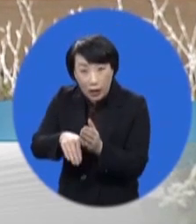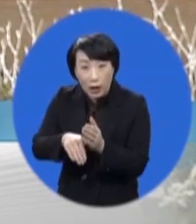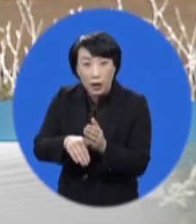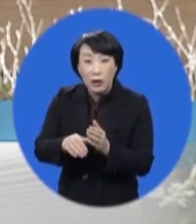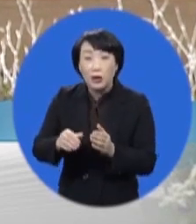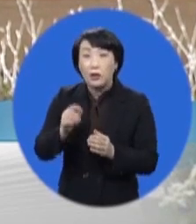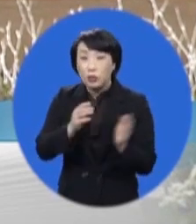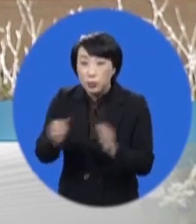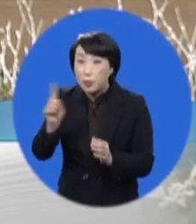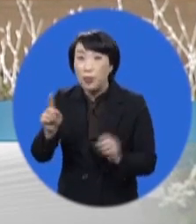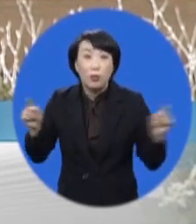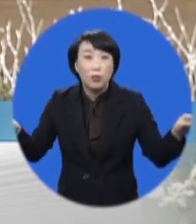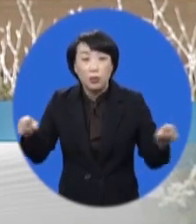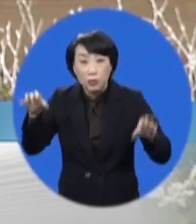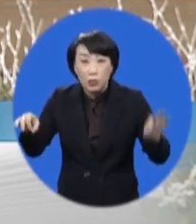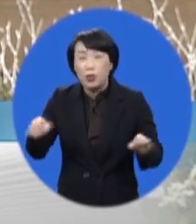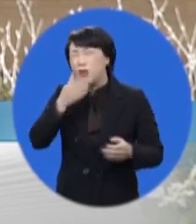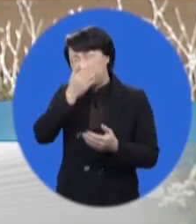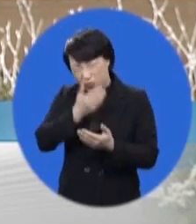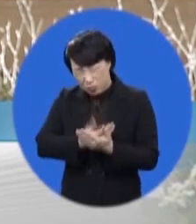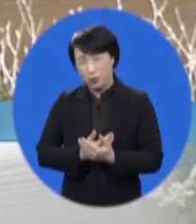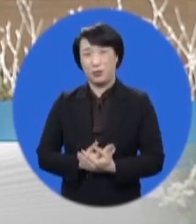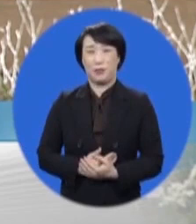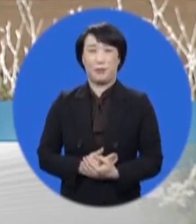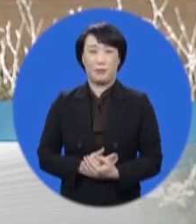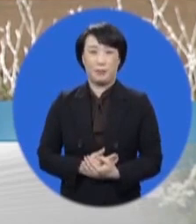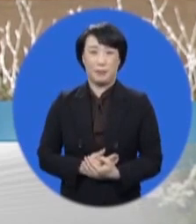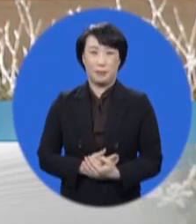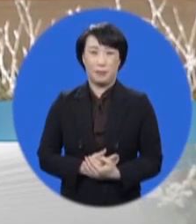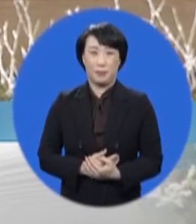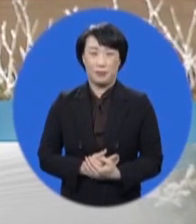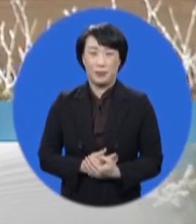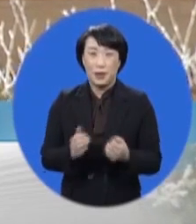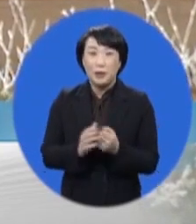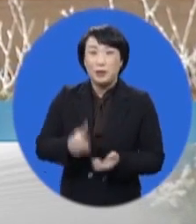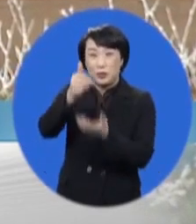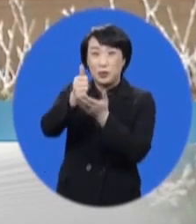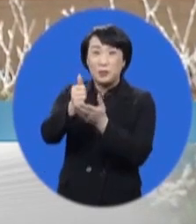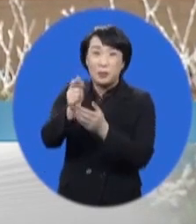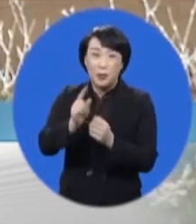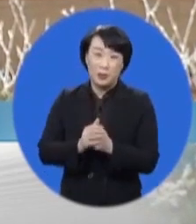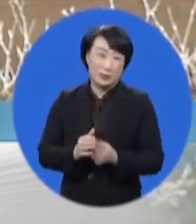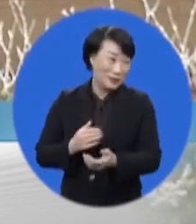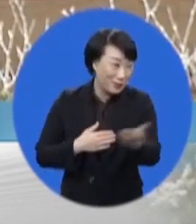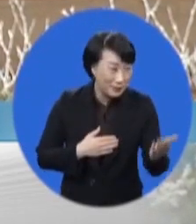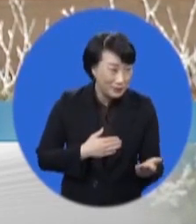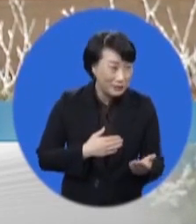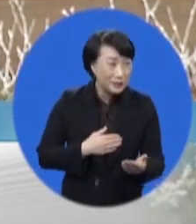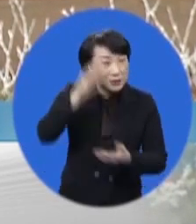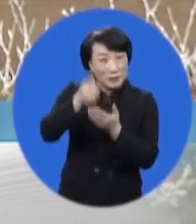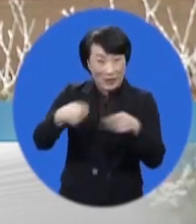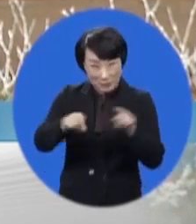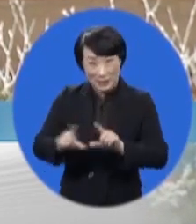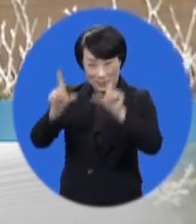어떤 날을 만드느냐가 대단히 중요하지 않습니까? 그래서 주님은 너희는 성령과